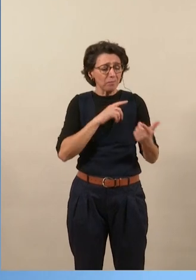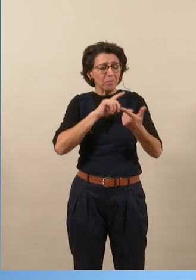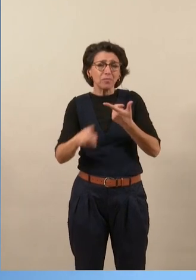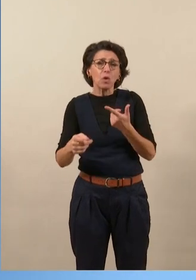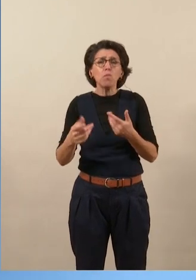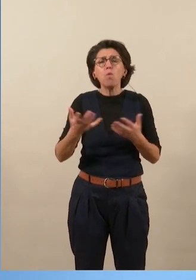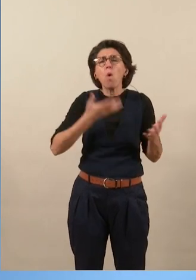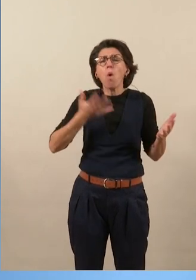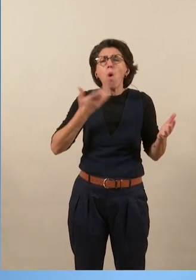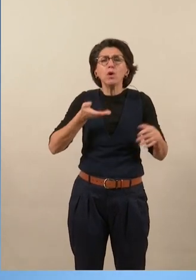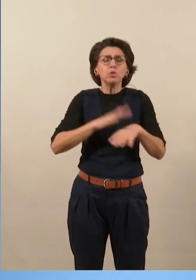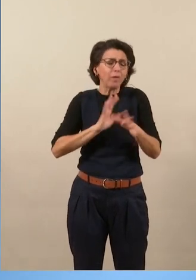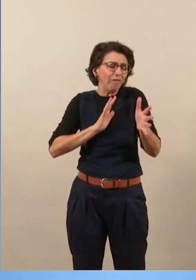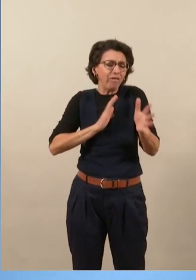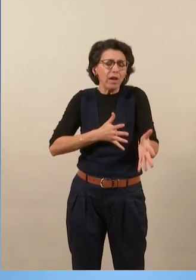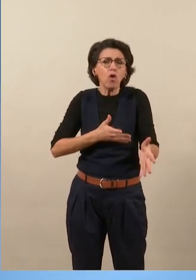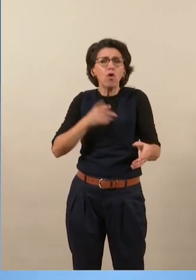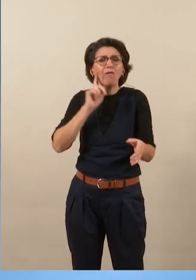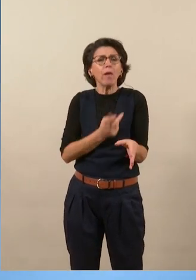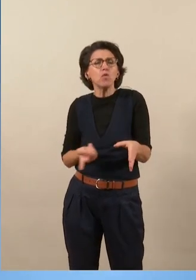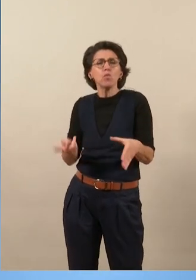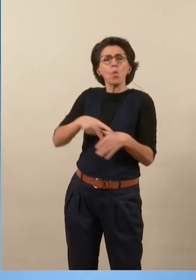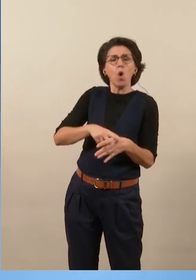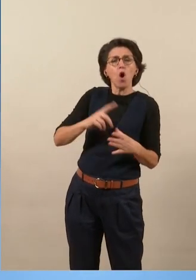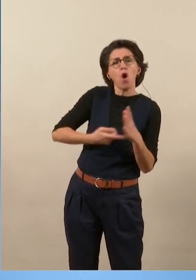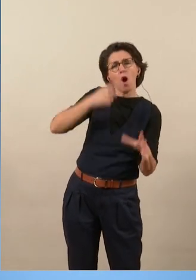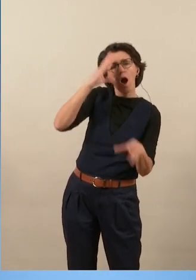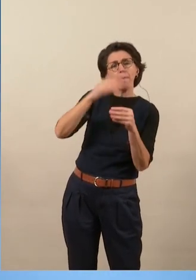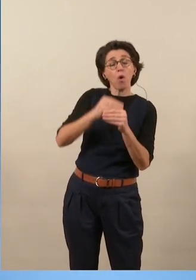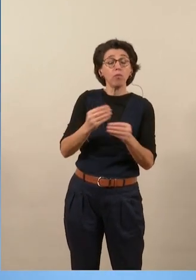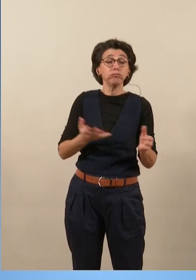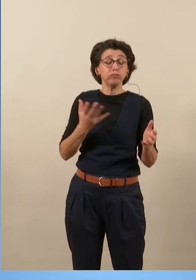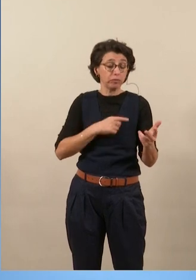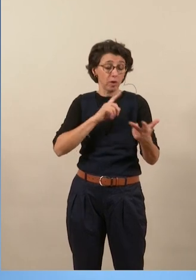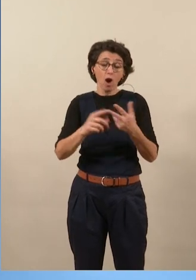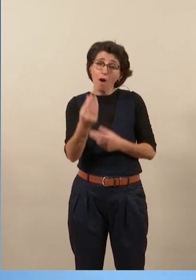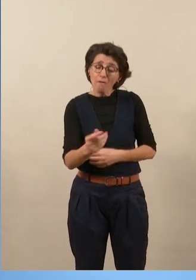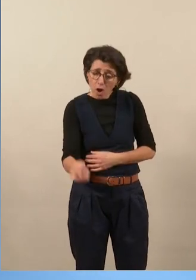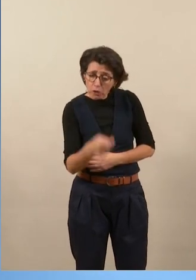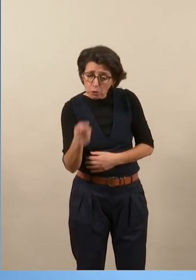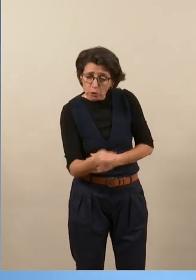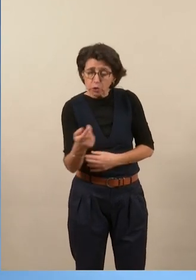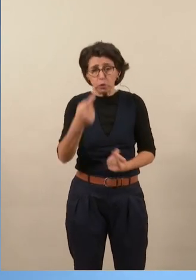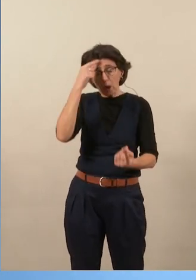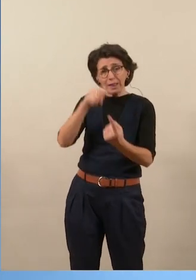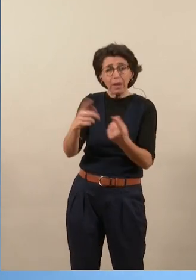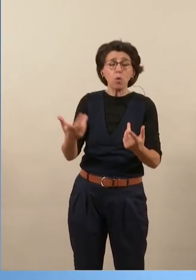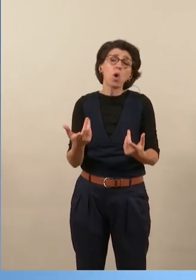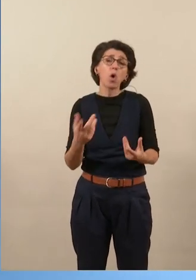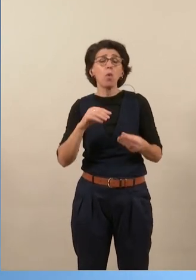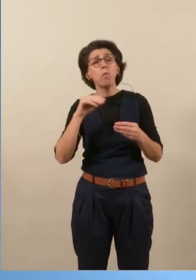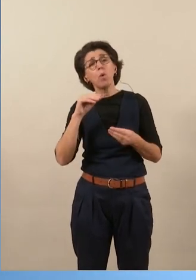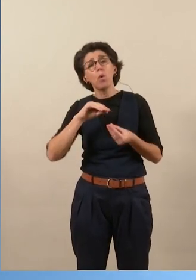l'apprentissage du vélo et la remise en selle un grand Laus sur l'éducation des enfants en imposant les problématiques de genre et les